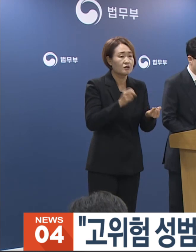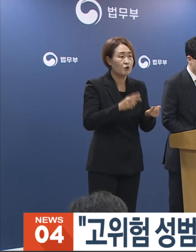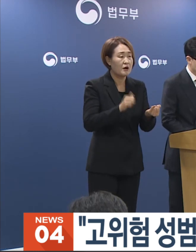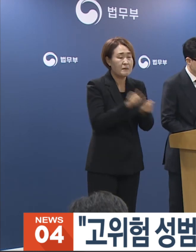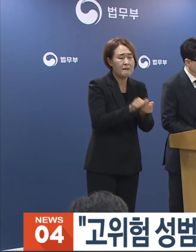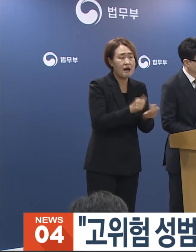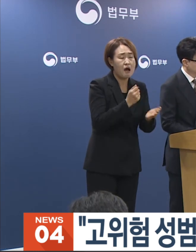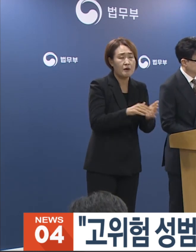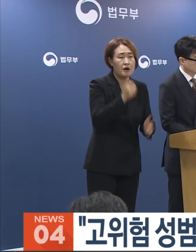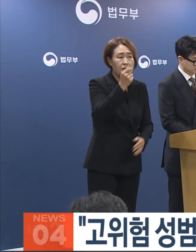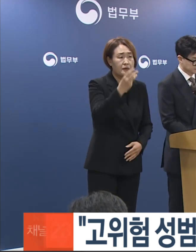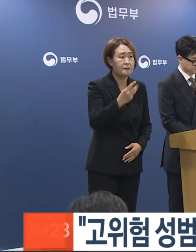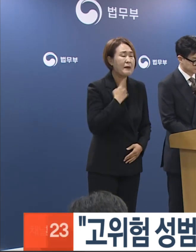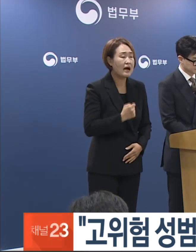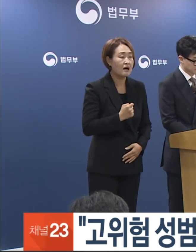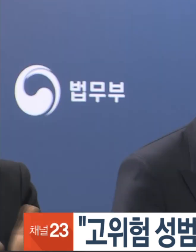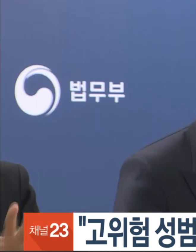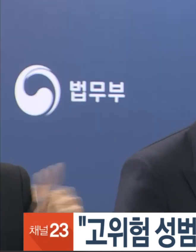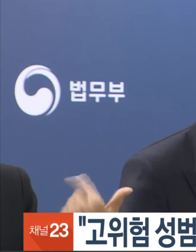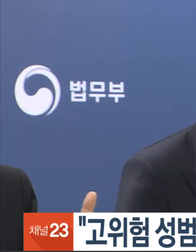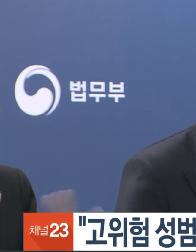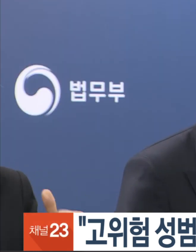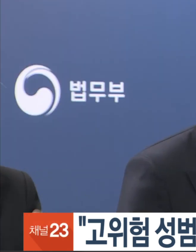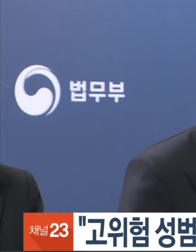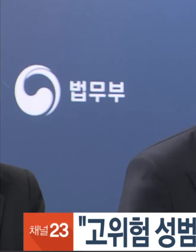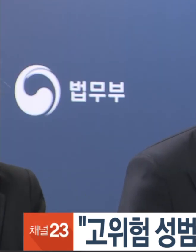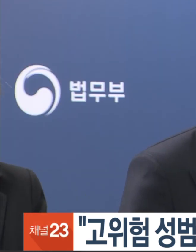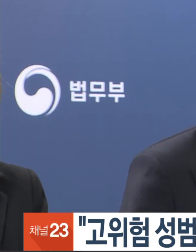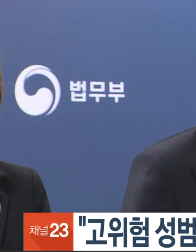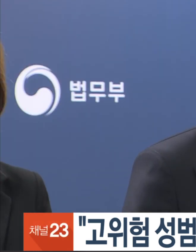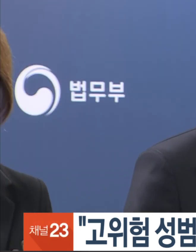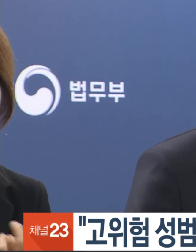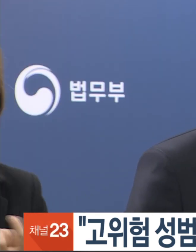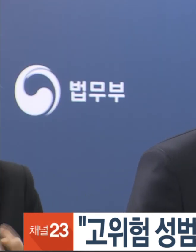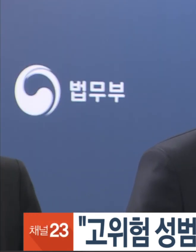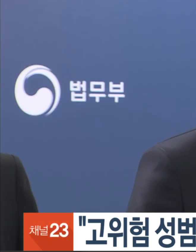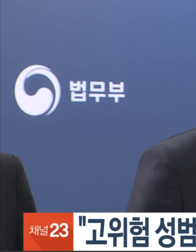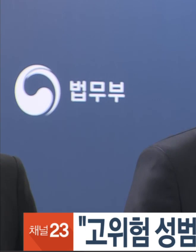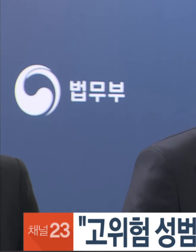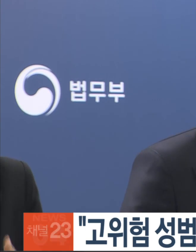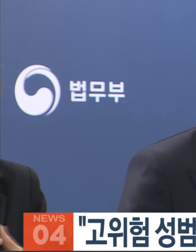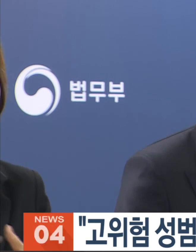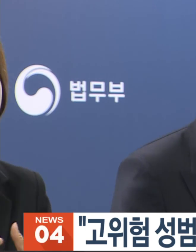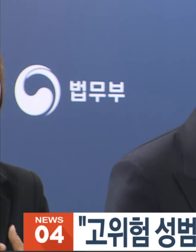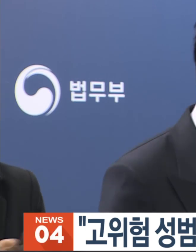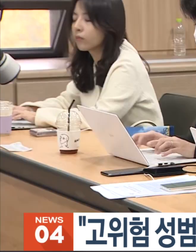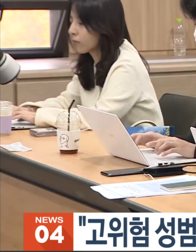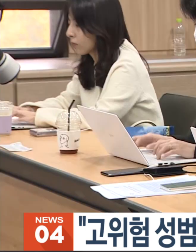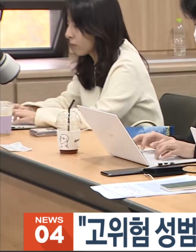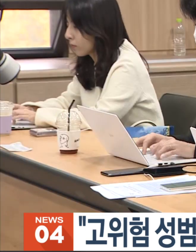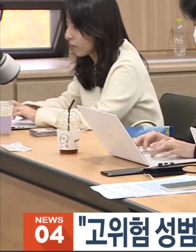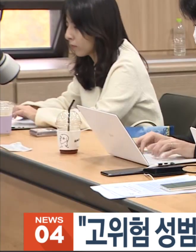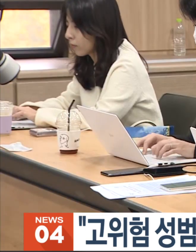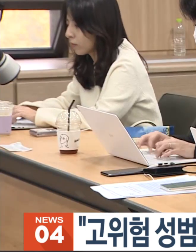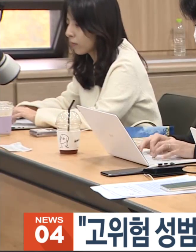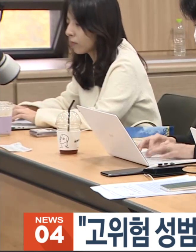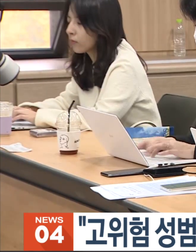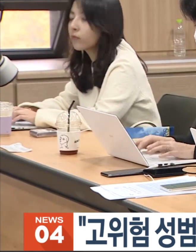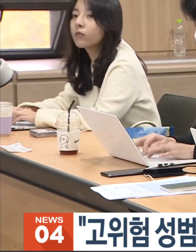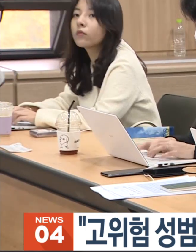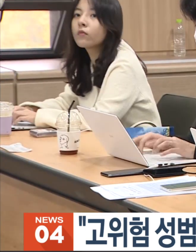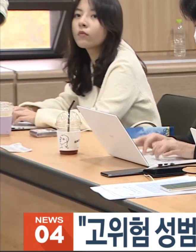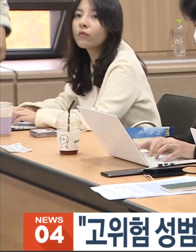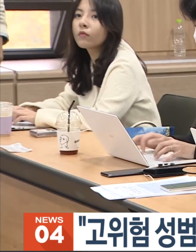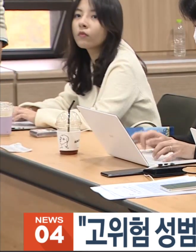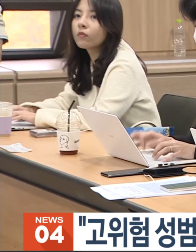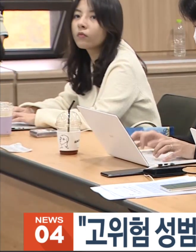고위험 성폭력범죄자 거주지 제한법 제정안과 성충동 약물치료법 개정안을 마련했습니다.